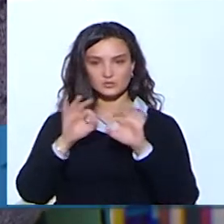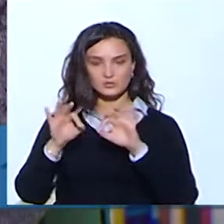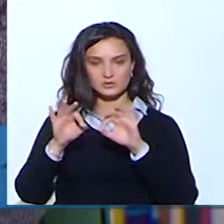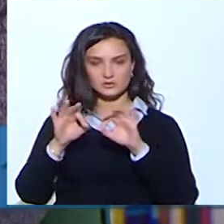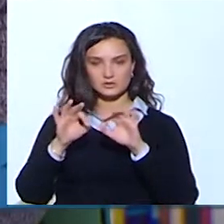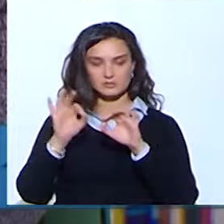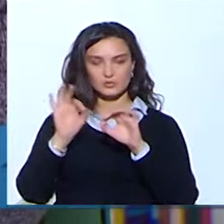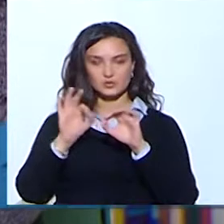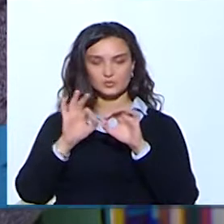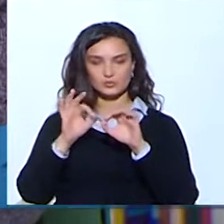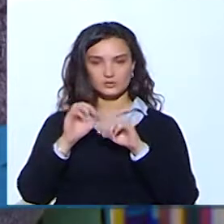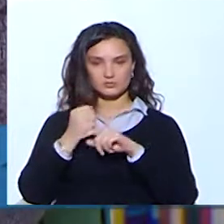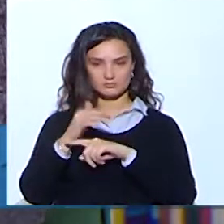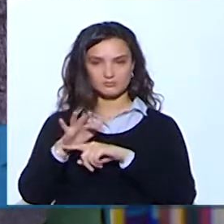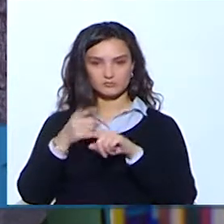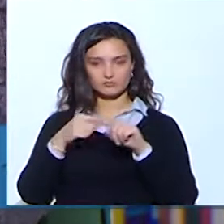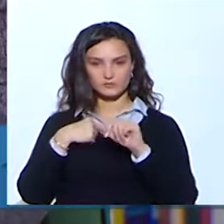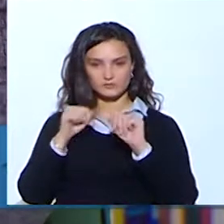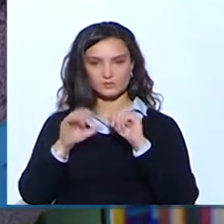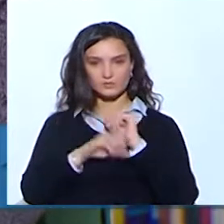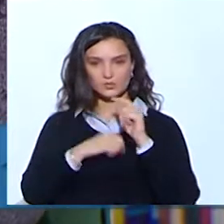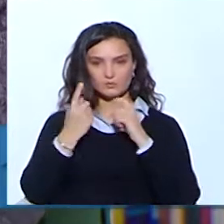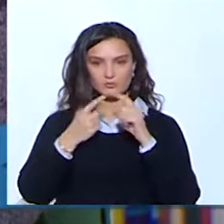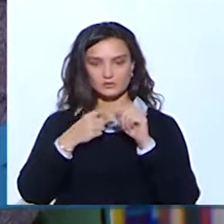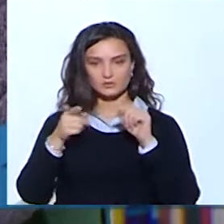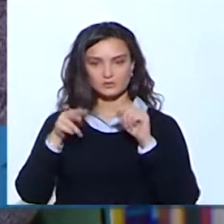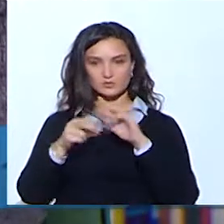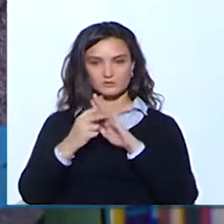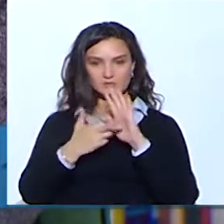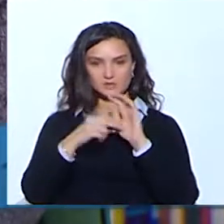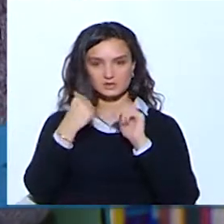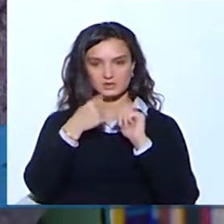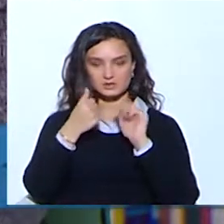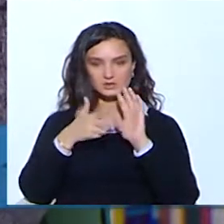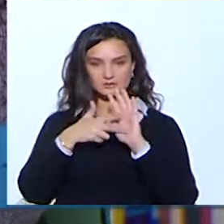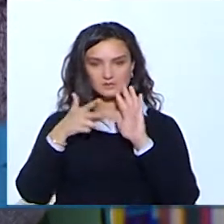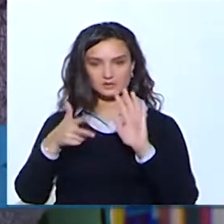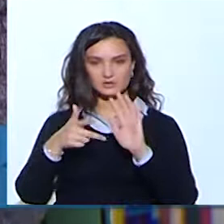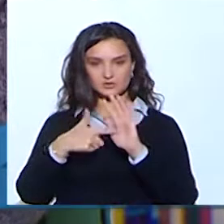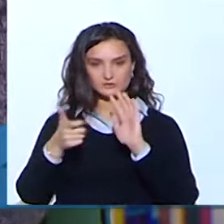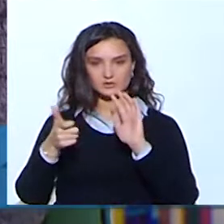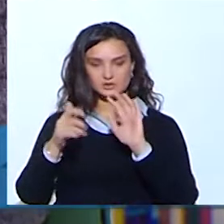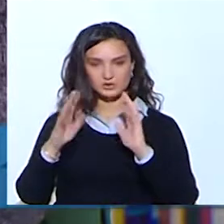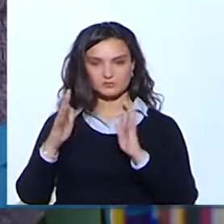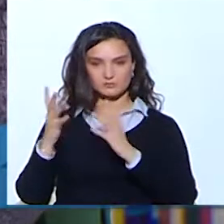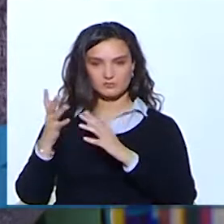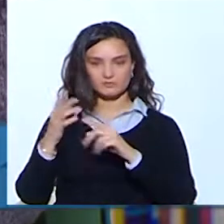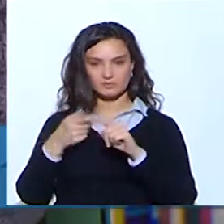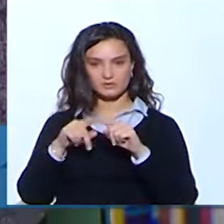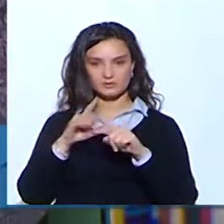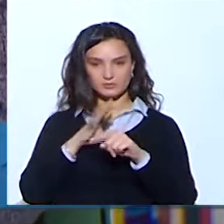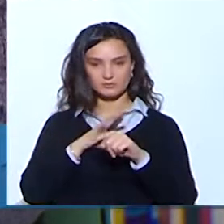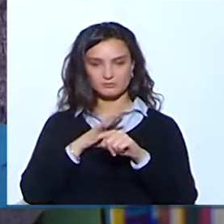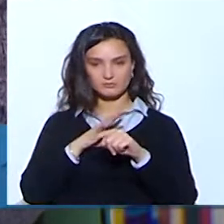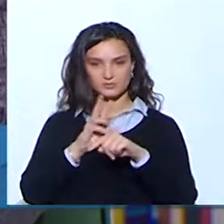აქვეყნებს სტატისტიკას. ამიტომ ჩვენ შეგვიძლია ვთქვათ, რომ ბოლო მონაცემებით 2018 წელს 8700 შემთხვევა